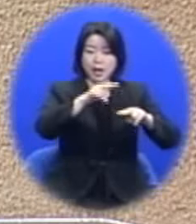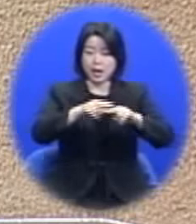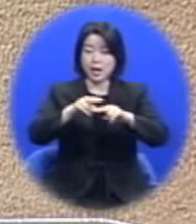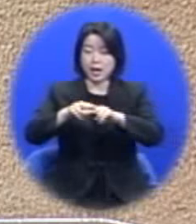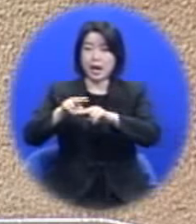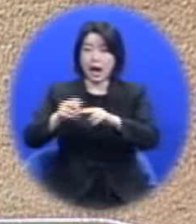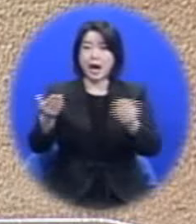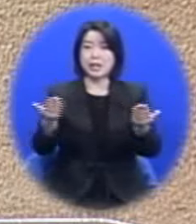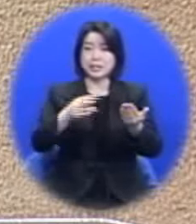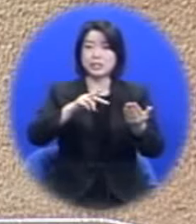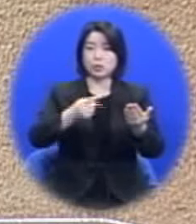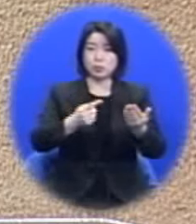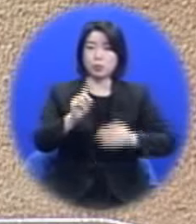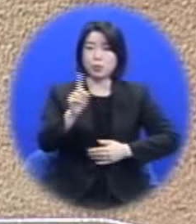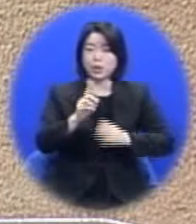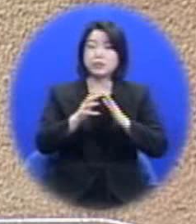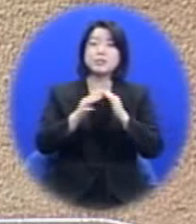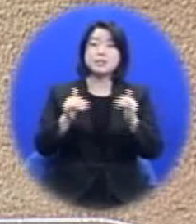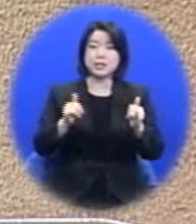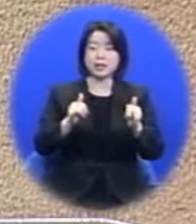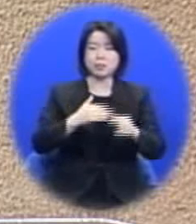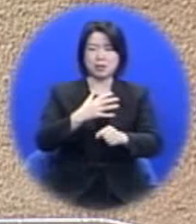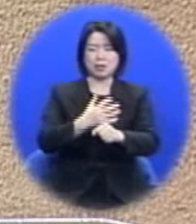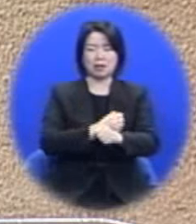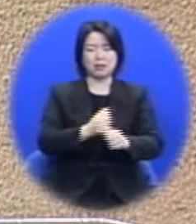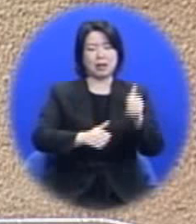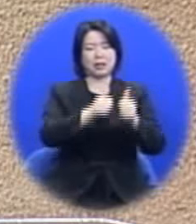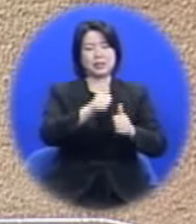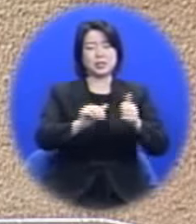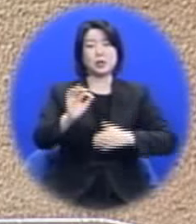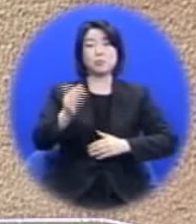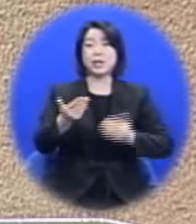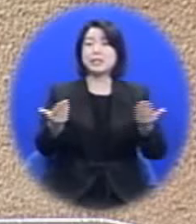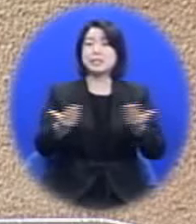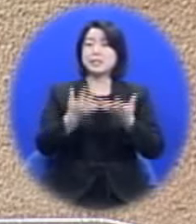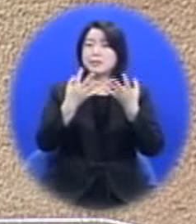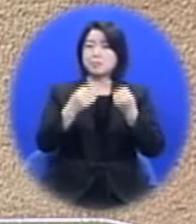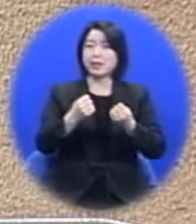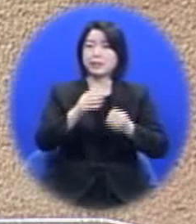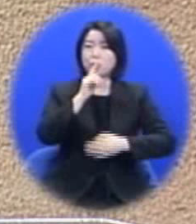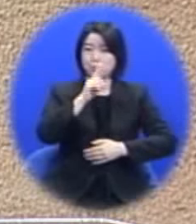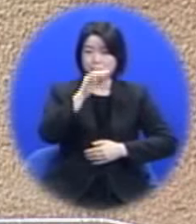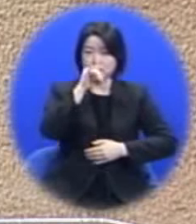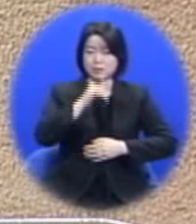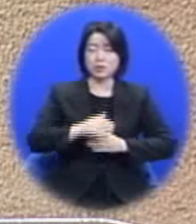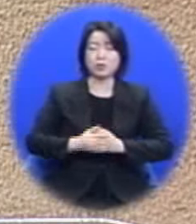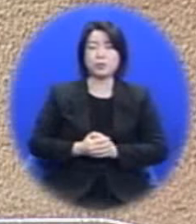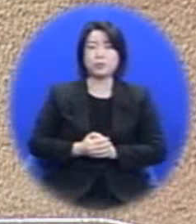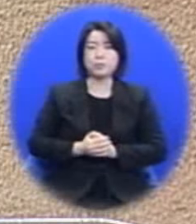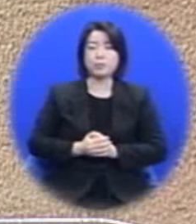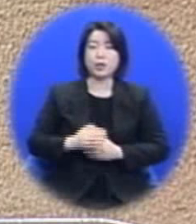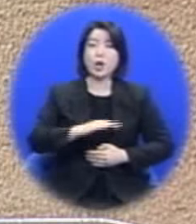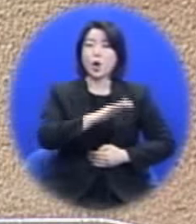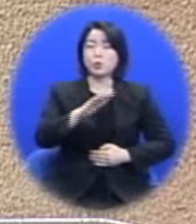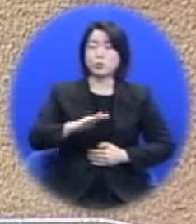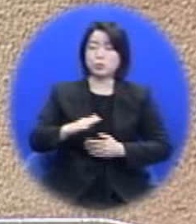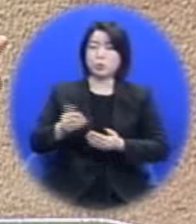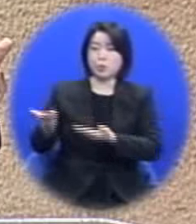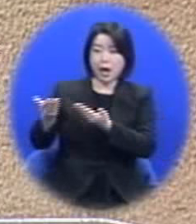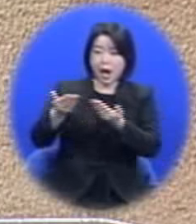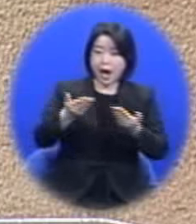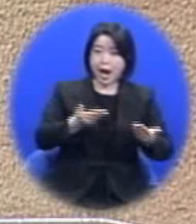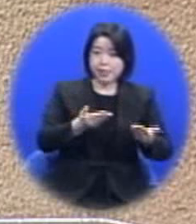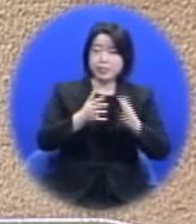일도 어떤 분들은 굉장히 시험되는 일이 많다고들 그러시더라고요. 우리 안내하시는 우리